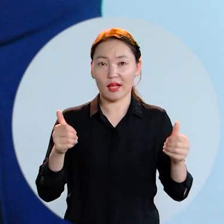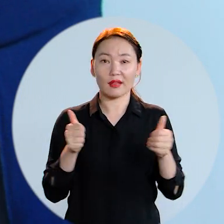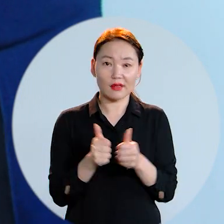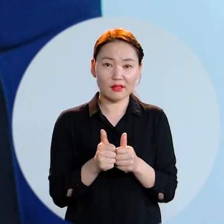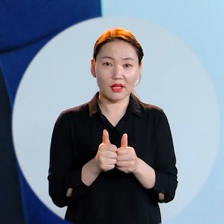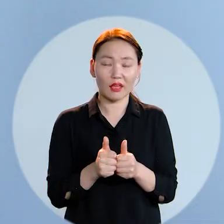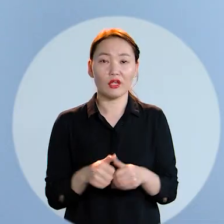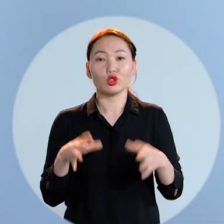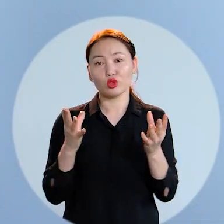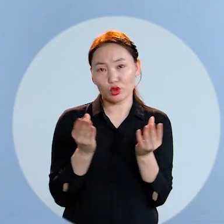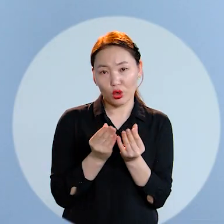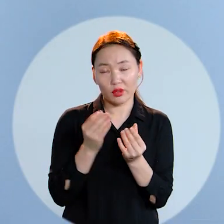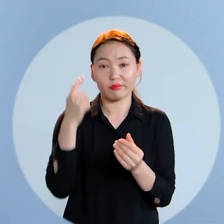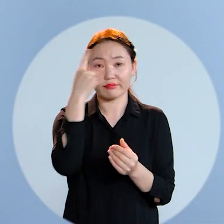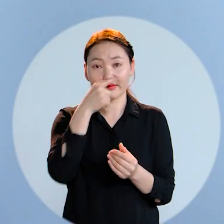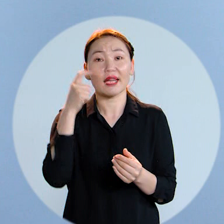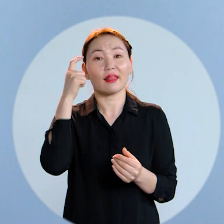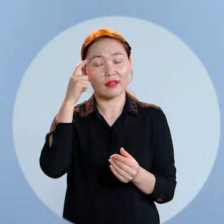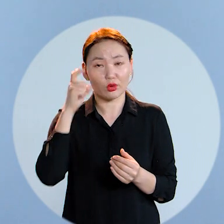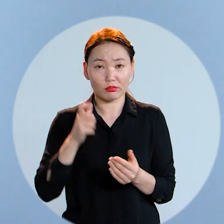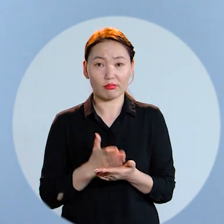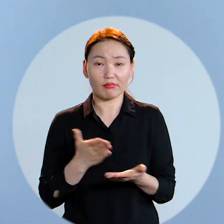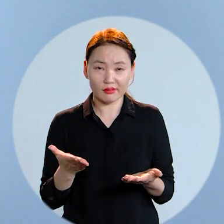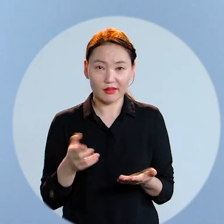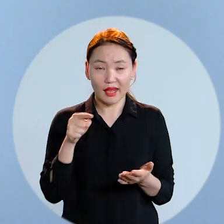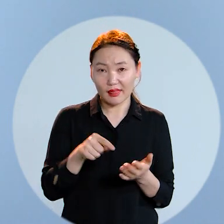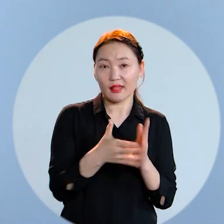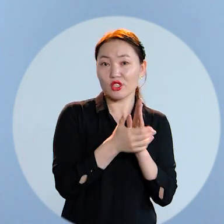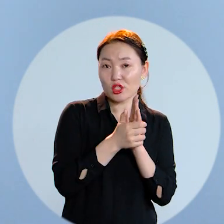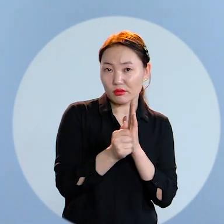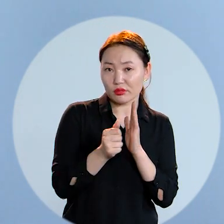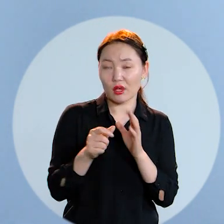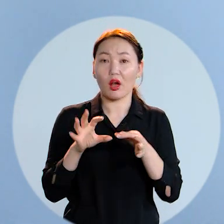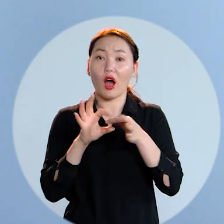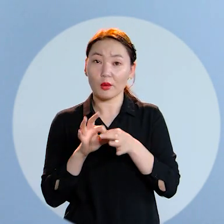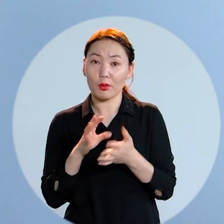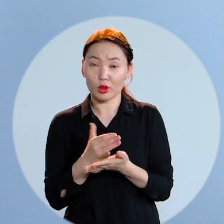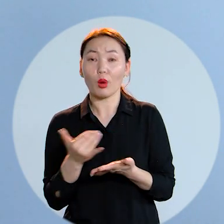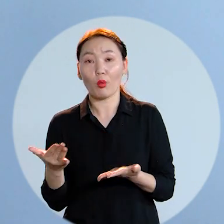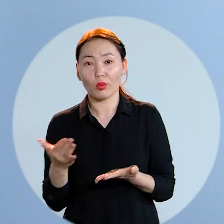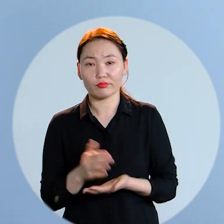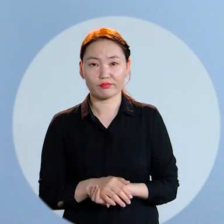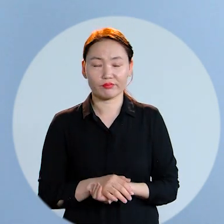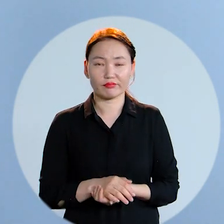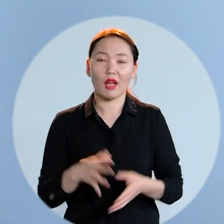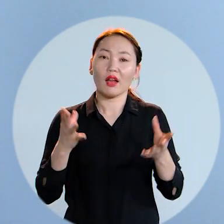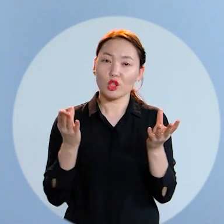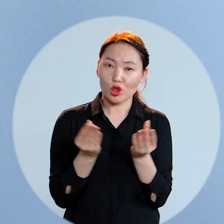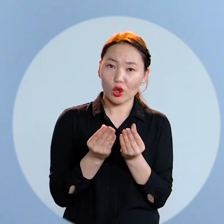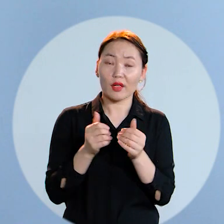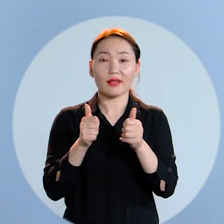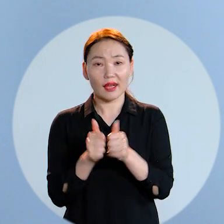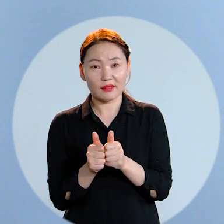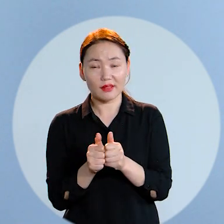чадвартай холбоотой юу? За, олон найзтай байх, цөөн найзтай байх хэсэг нь бол тухайн хүний сонголтын